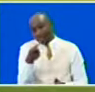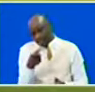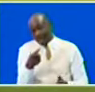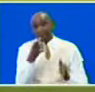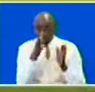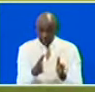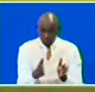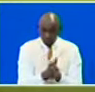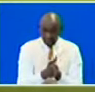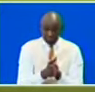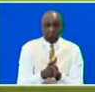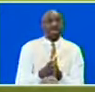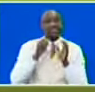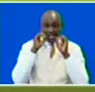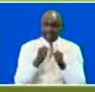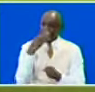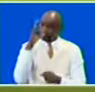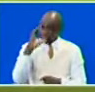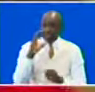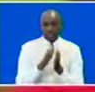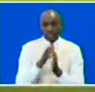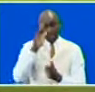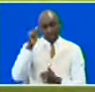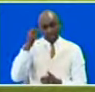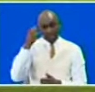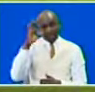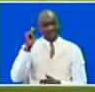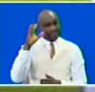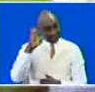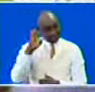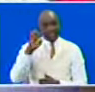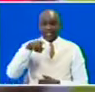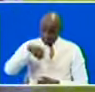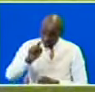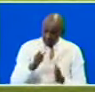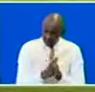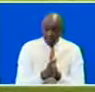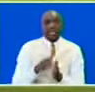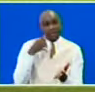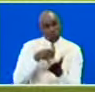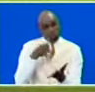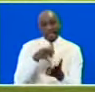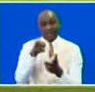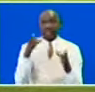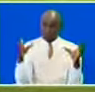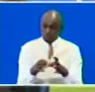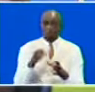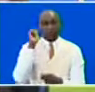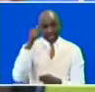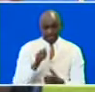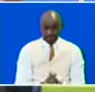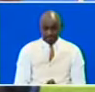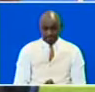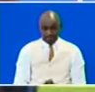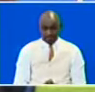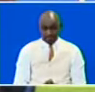Mashari wa Tusker FC pamoja na Boniface Mushiri wa Sony Sugar ni chipukizi ambao wamejumuishwa katika kikosi cha Kenya. They